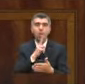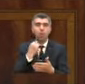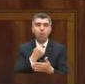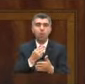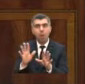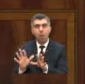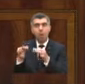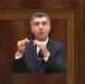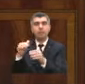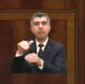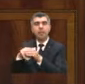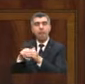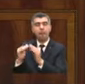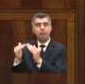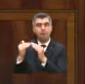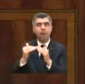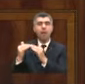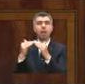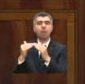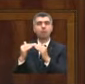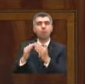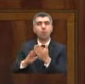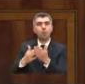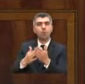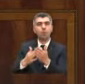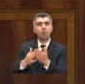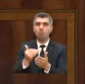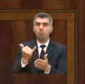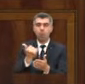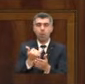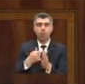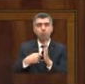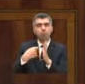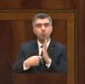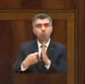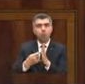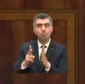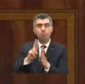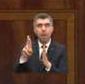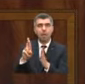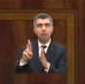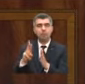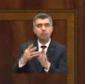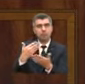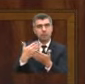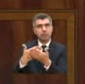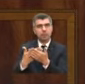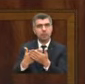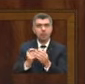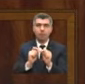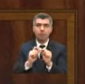قوية ومتجانسة وشجاعة لتجعل من هذا المشروع الملكي حقيقة ملموسة دون